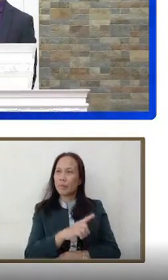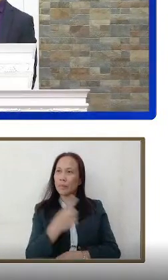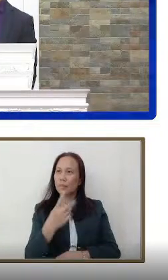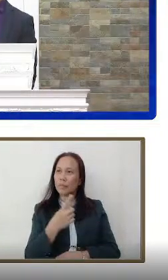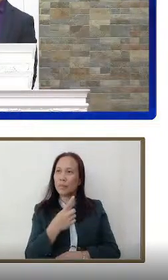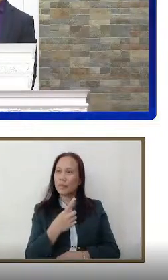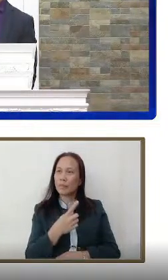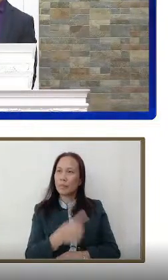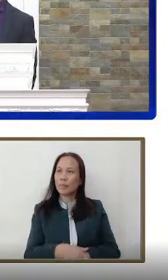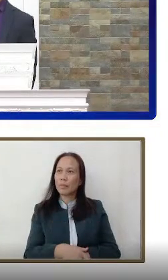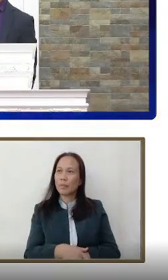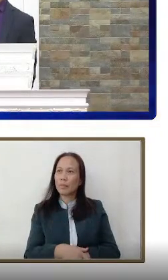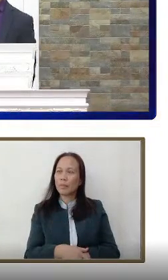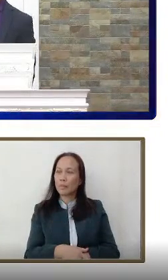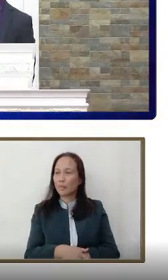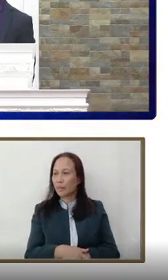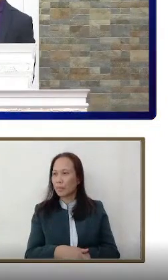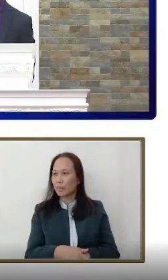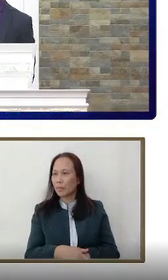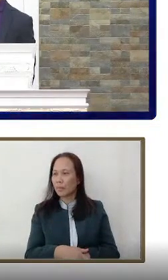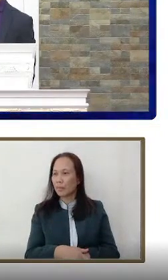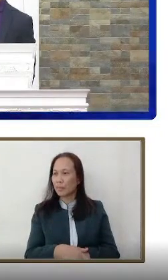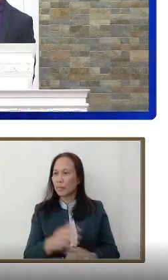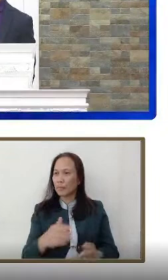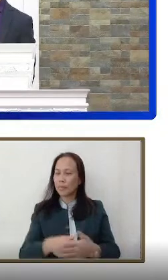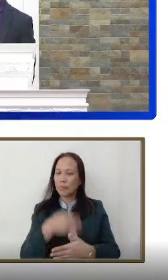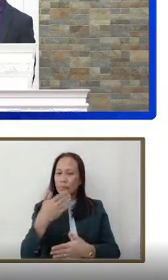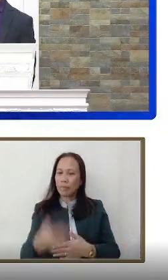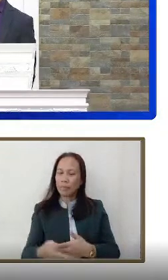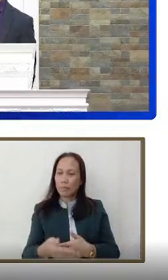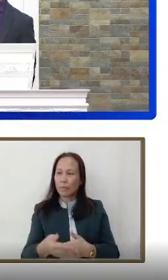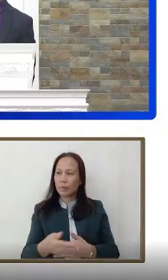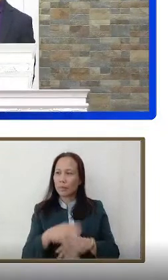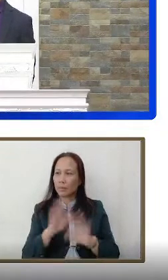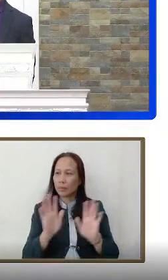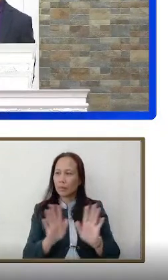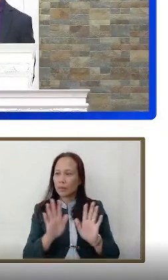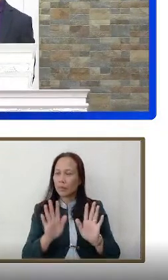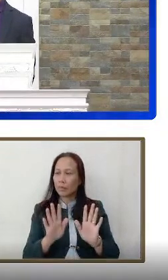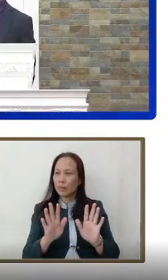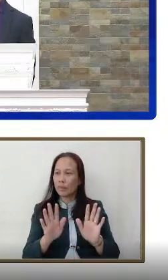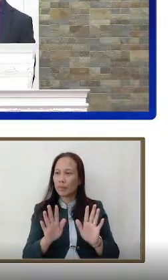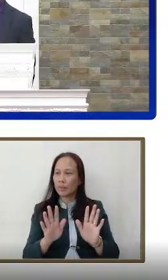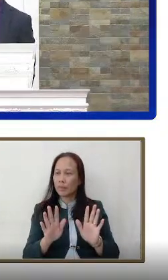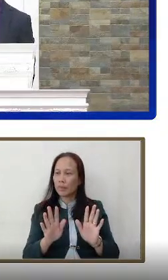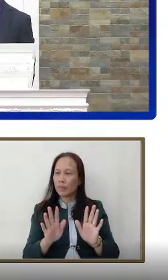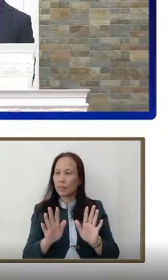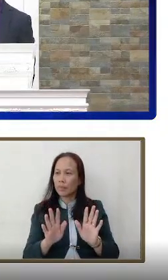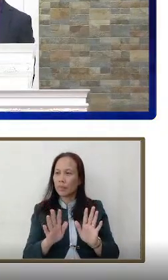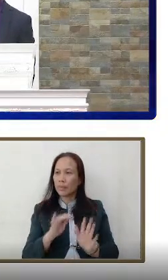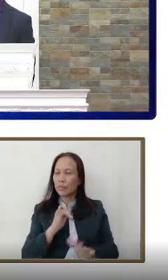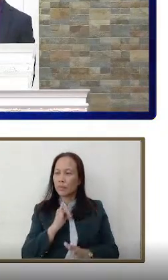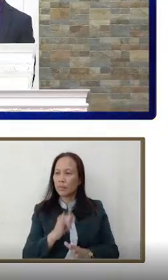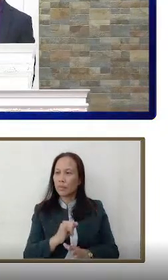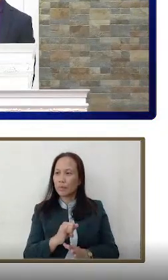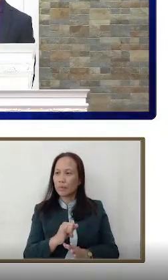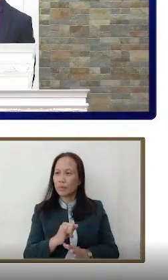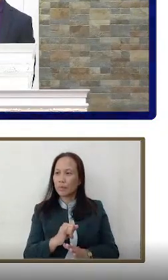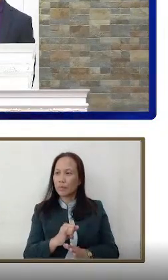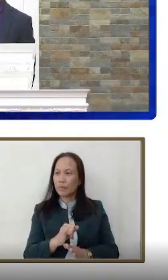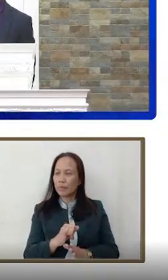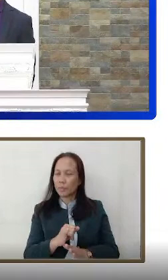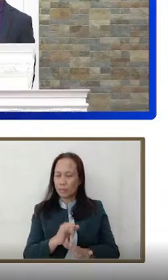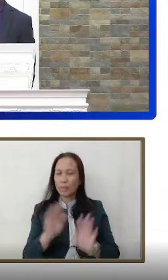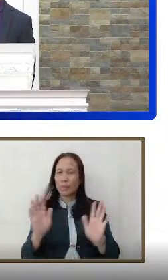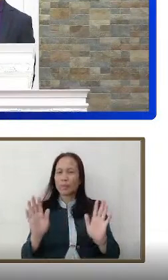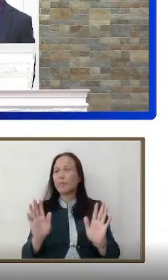Yes, sir. Dalawang... Okay. And then, anniversary, kina anniversary, linggo na. Sa 28, sir.